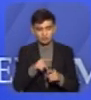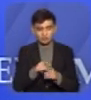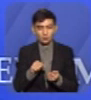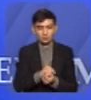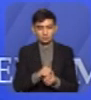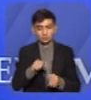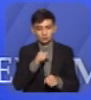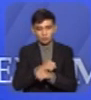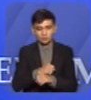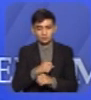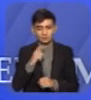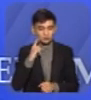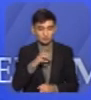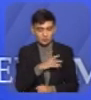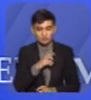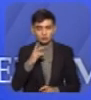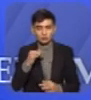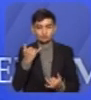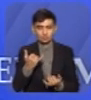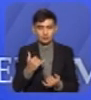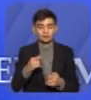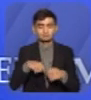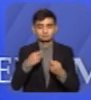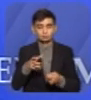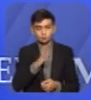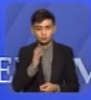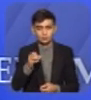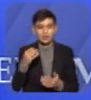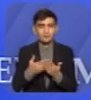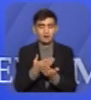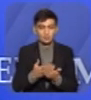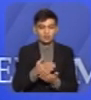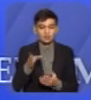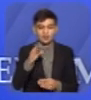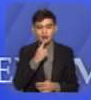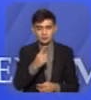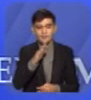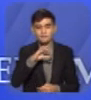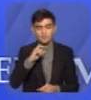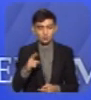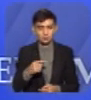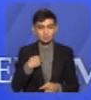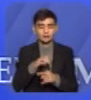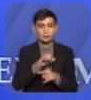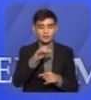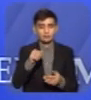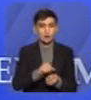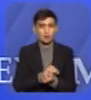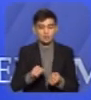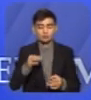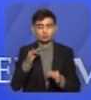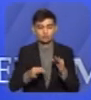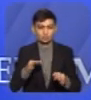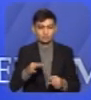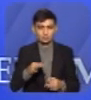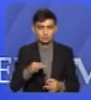Сейчас по сегодня мы дадим информацию о том, что по одному вузу мы уже направили документы в суд для того,